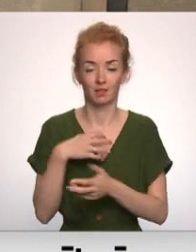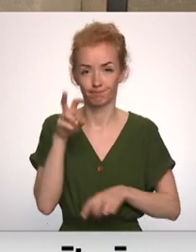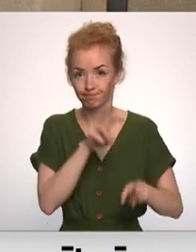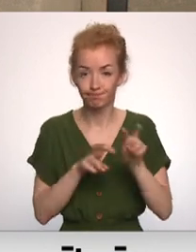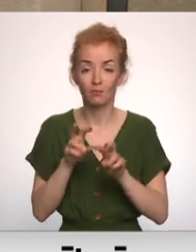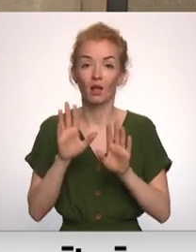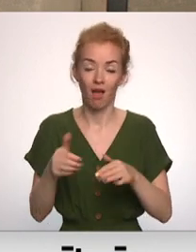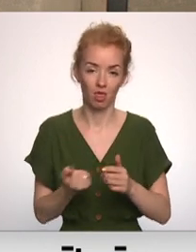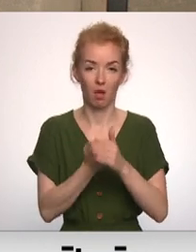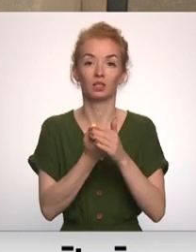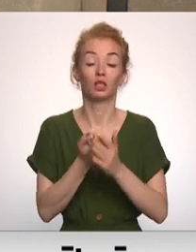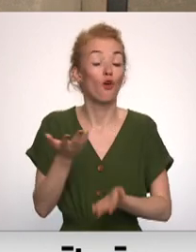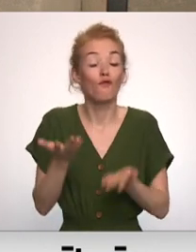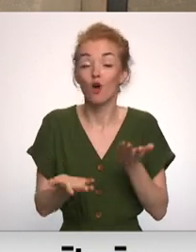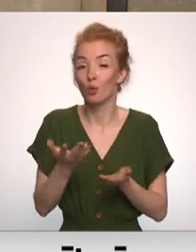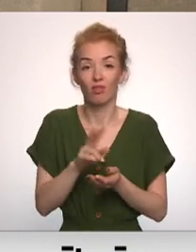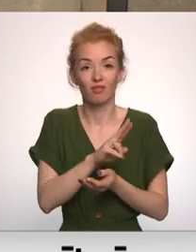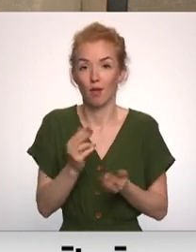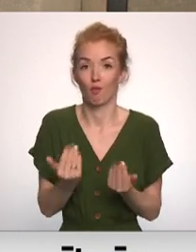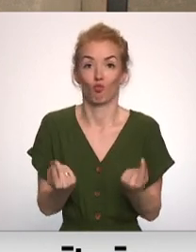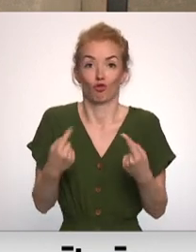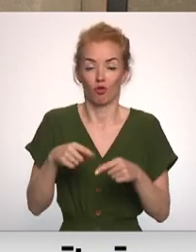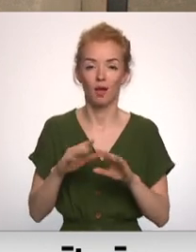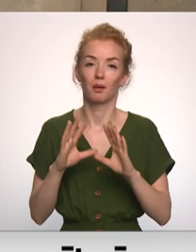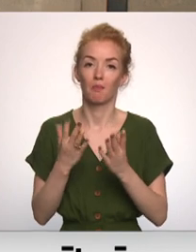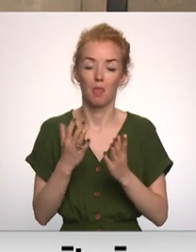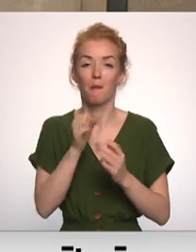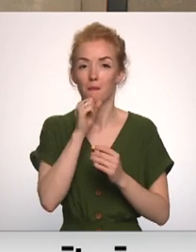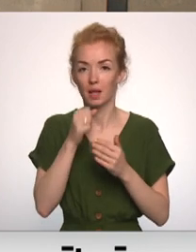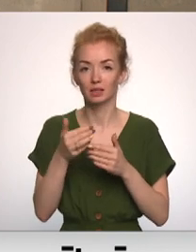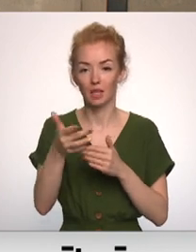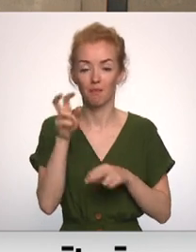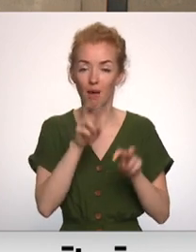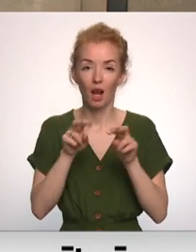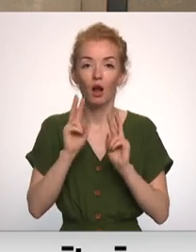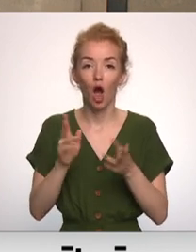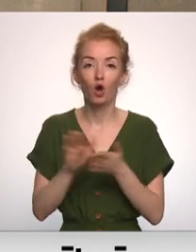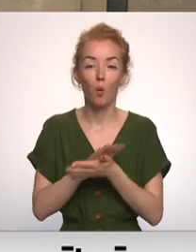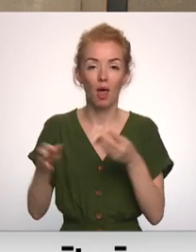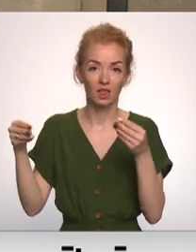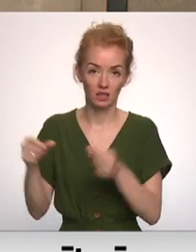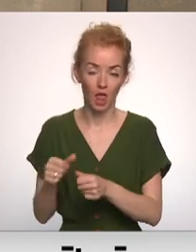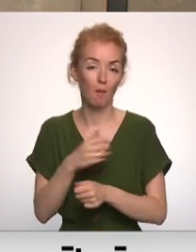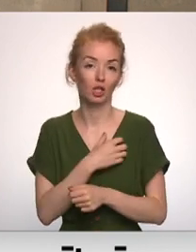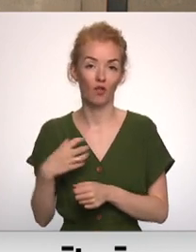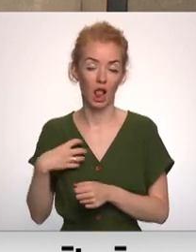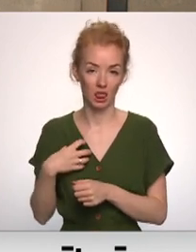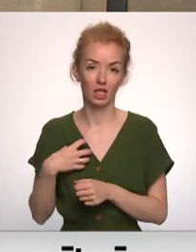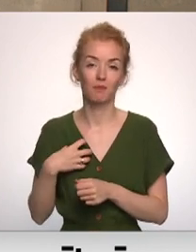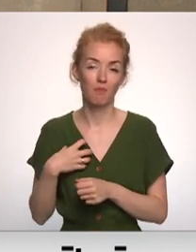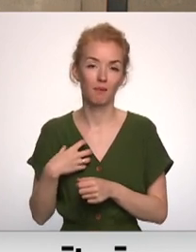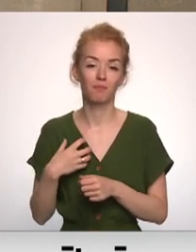varētu atbalstīt. Varbūt ne šī šobrīd, bet pēc tam meklēt risinājumus, kā kompensēt pašvaldībai.